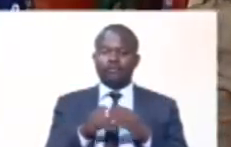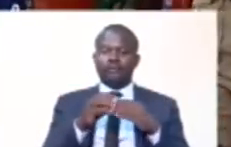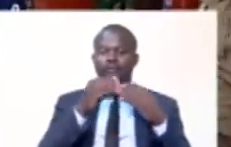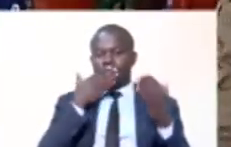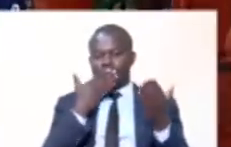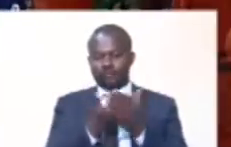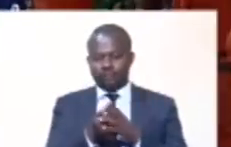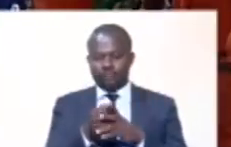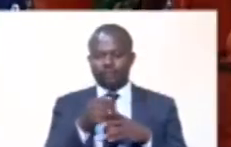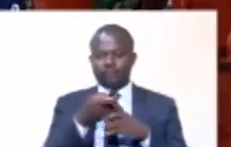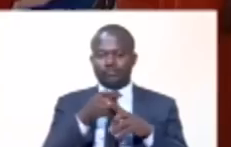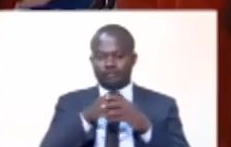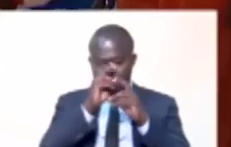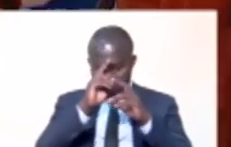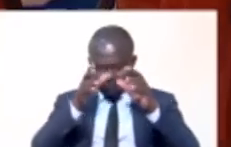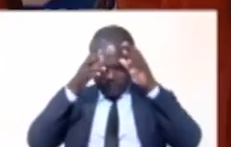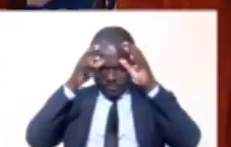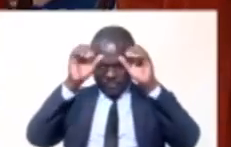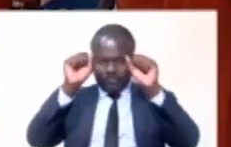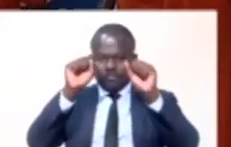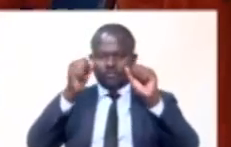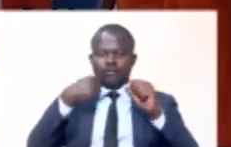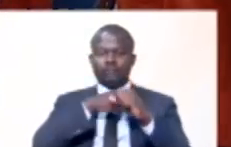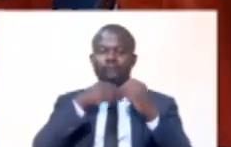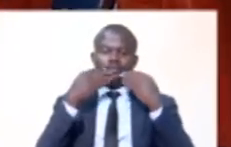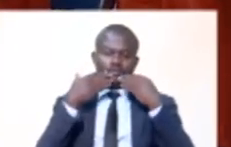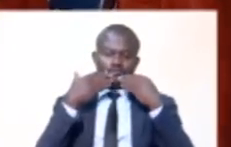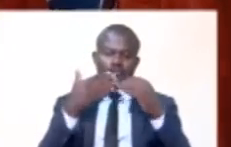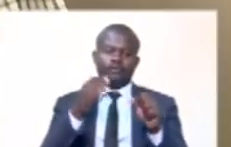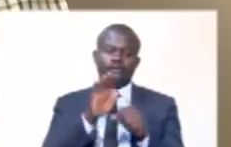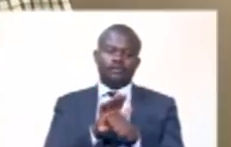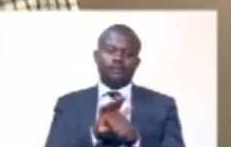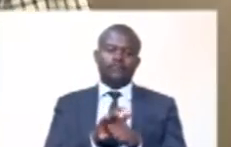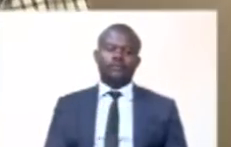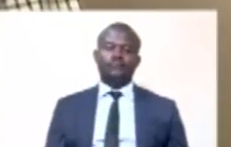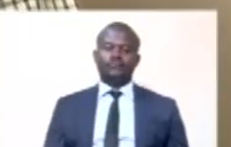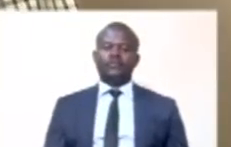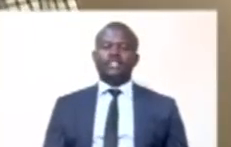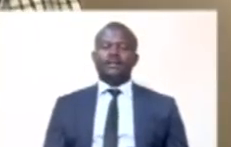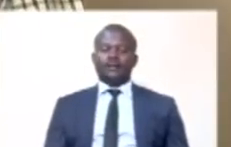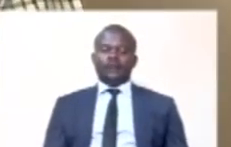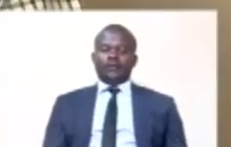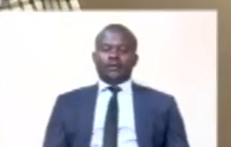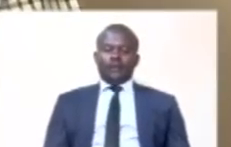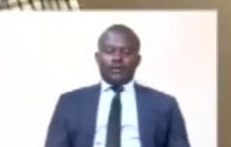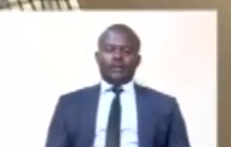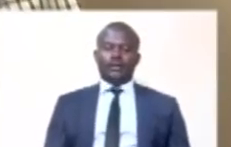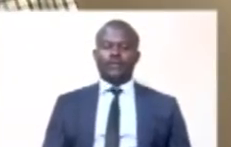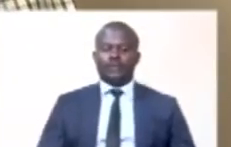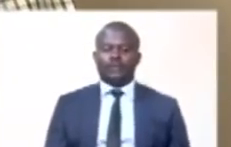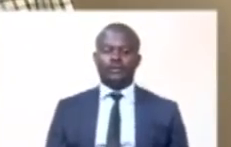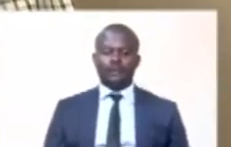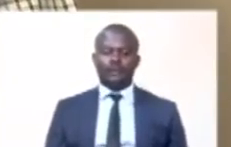bwiza mbikesha Perezida wa Repubulika ubu rero ndamushimira byimazeye cyo nabyakiriye neza kuko